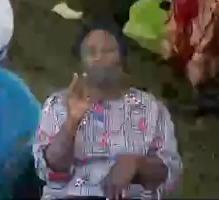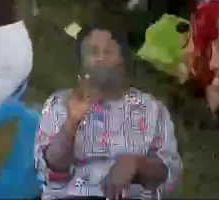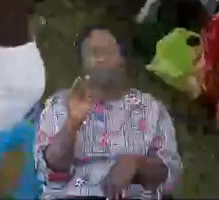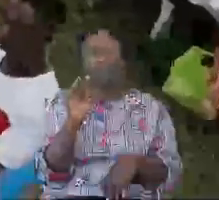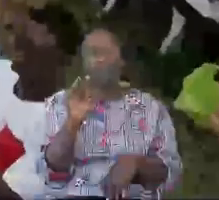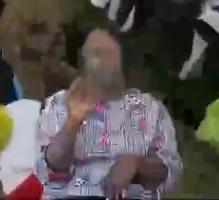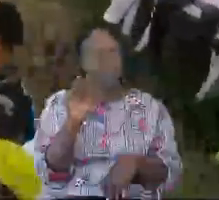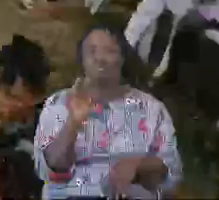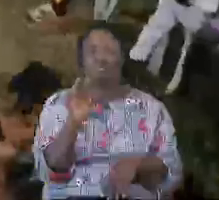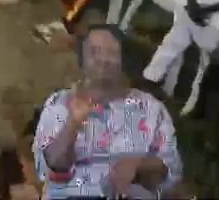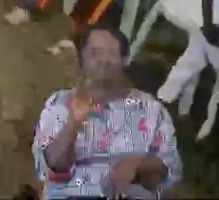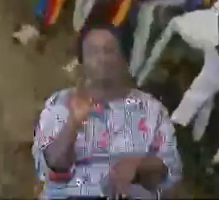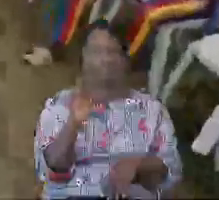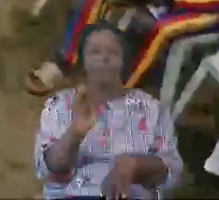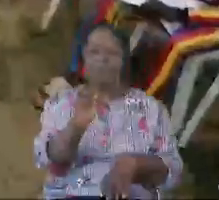la merveille.